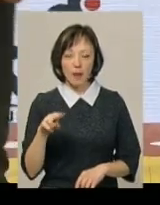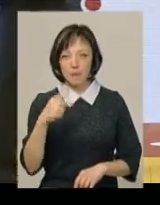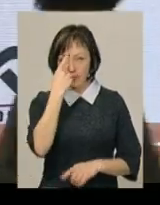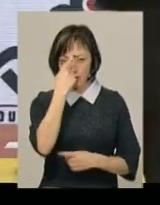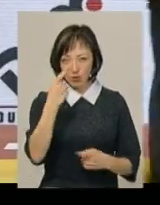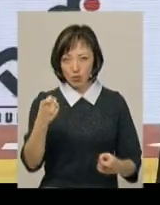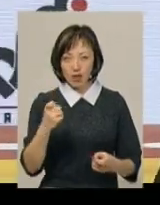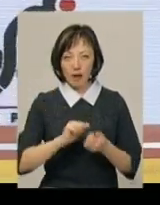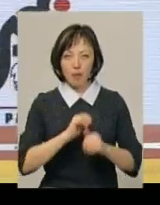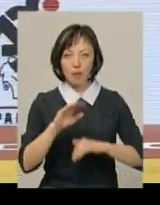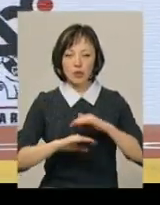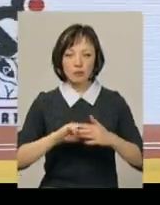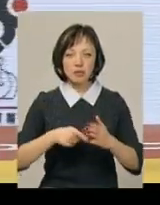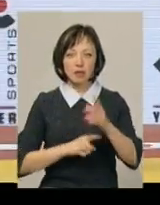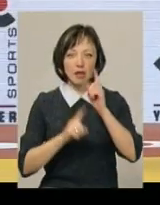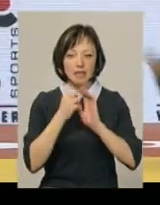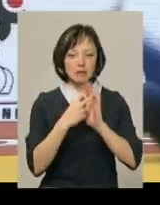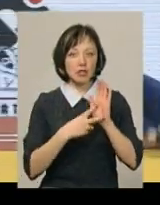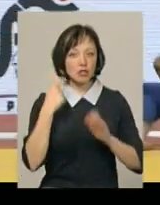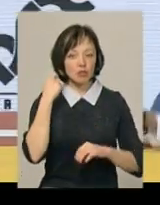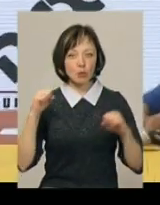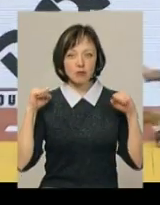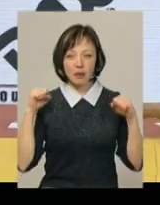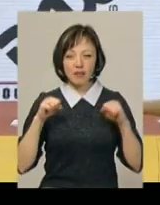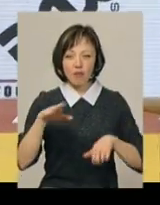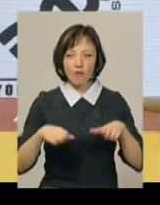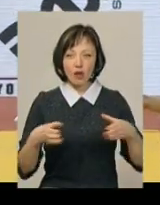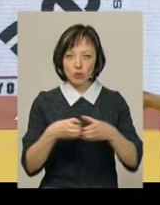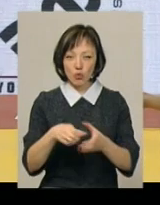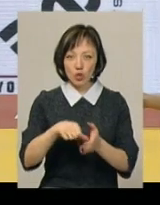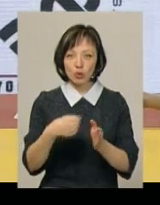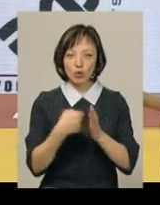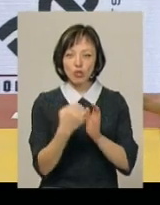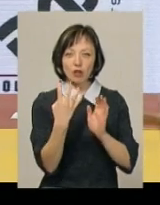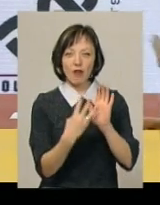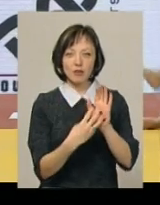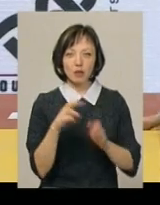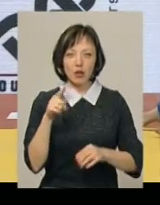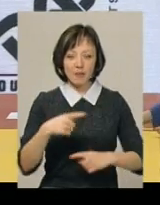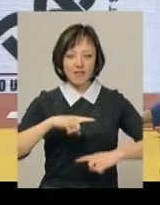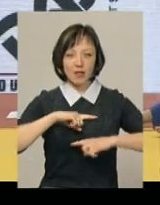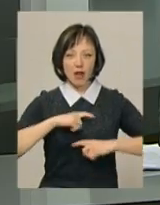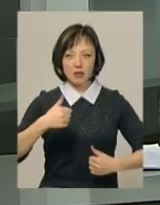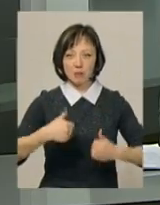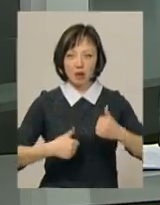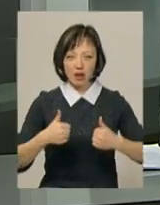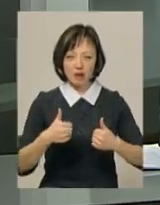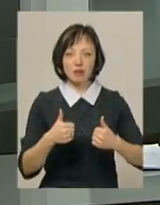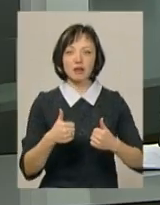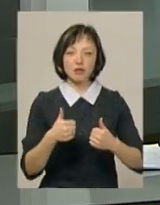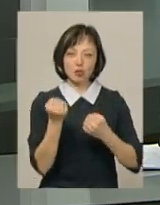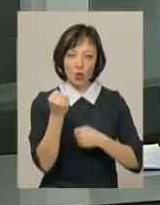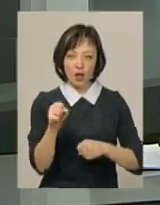раді. 17-річна українська спортсменка виступала у ваговій категорії до 48 кілограмів. У фіналі змагань Дарина Білодід